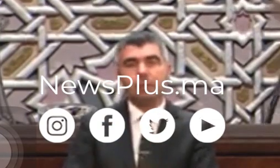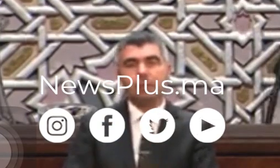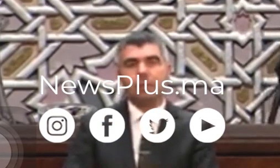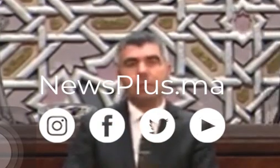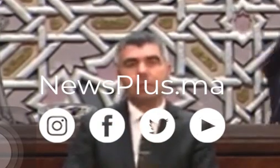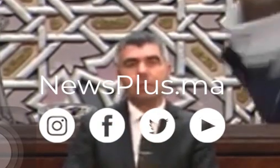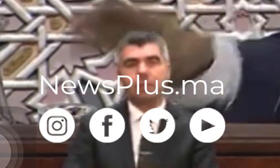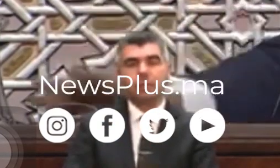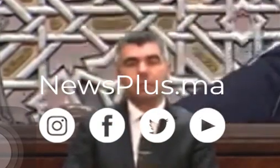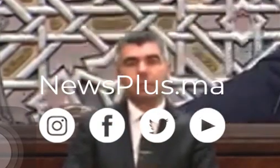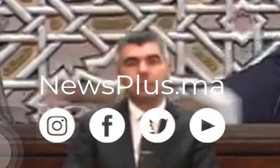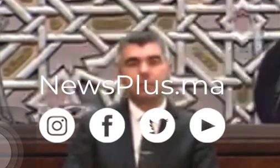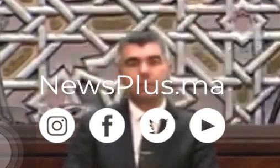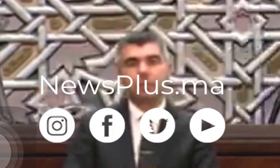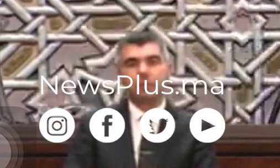سمحت، الا سمحت رجاء.